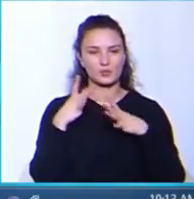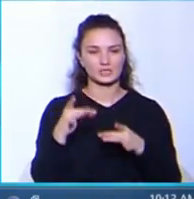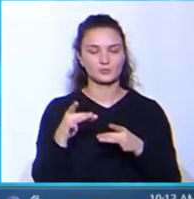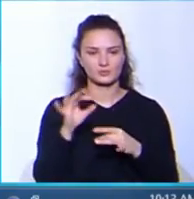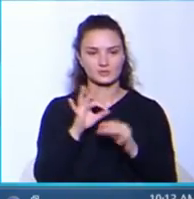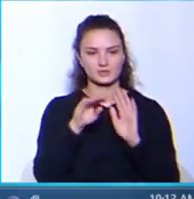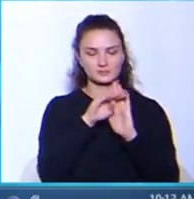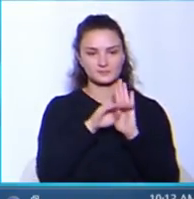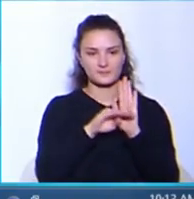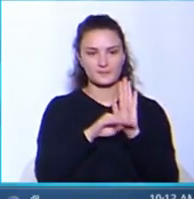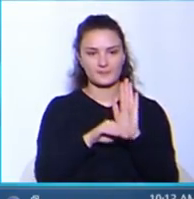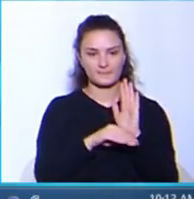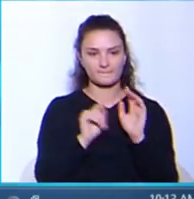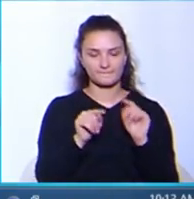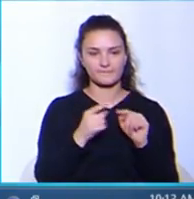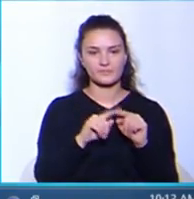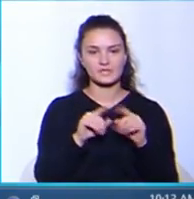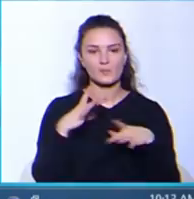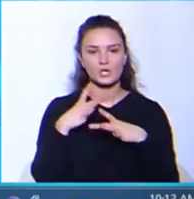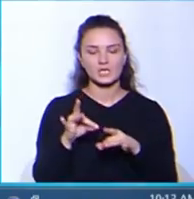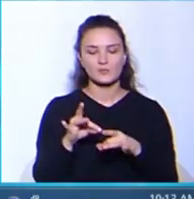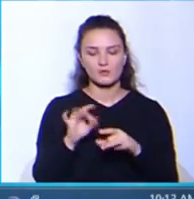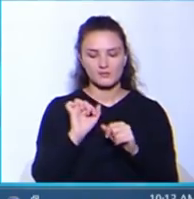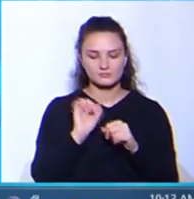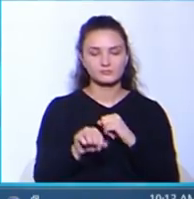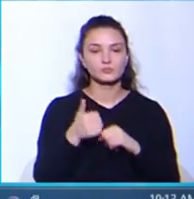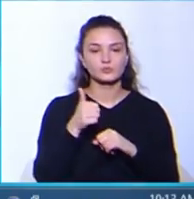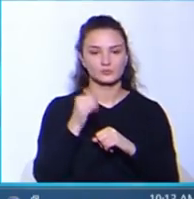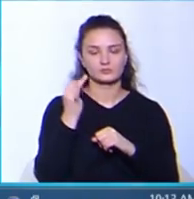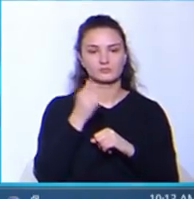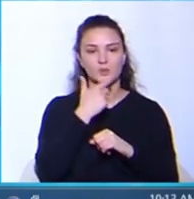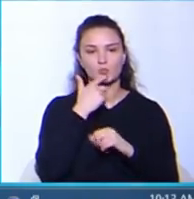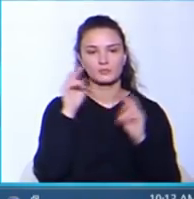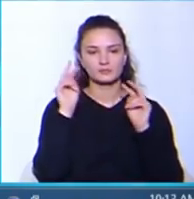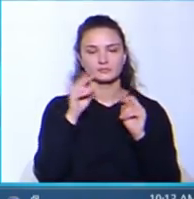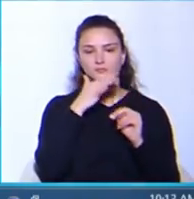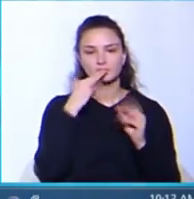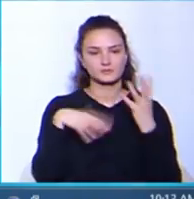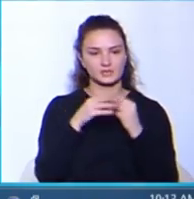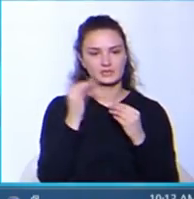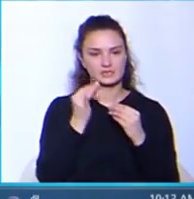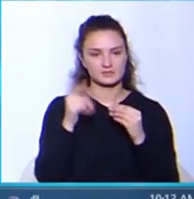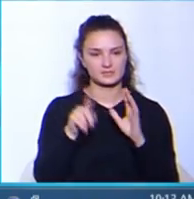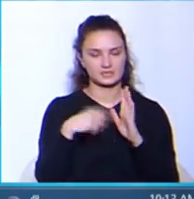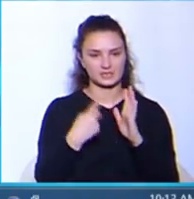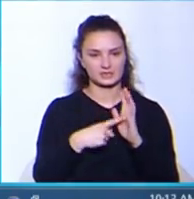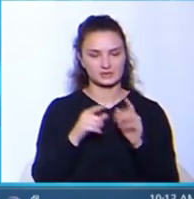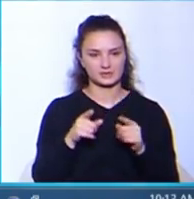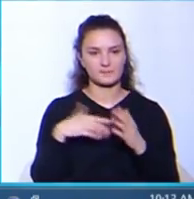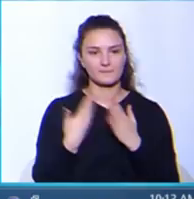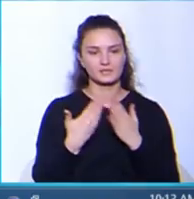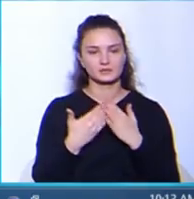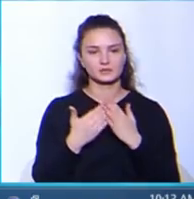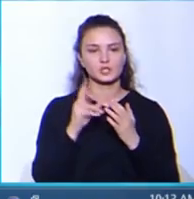ჩამონათვალი. დამოკიდებულების დაძლევა ვის აინტერესებს? აღმოჩნდა, რომ მაყურებელთა ძალიან დიდ ნაწილს აინტერესებს ეს საკითხი.